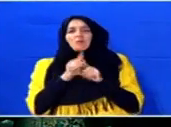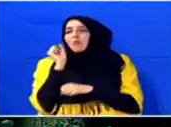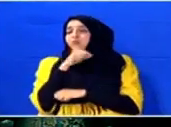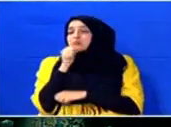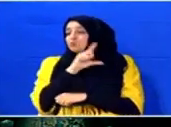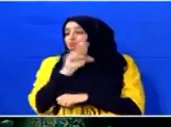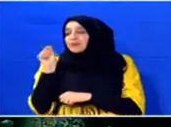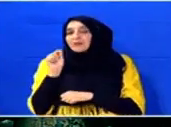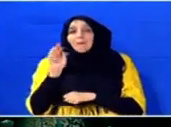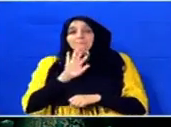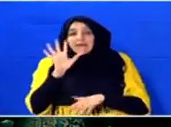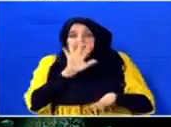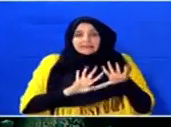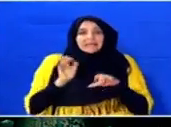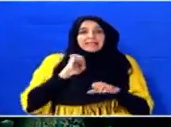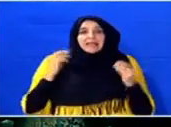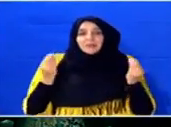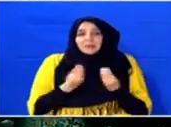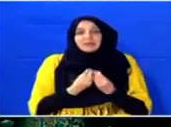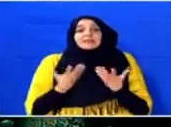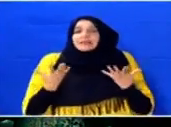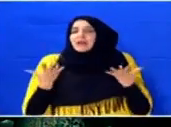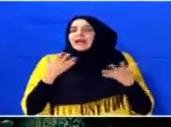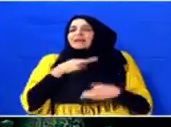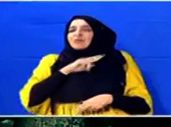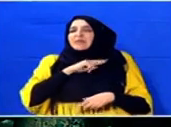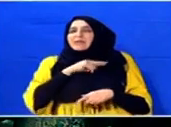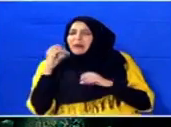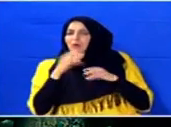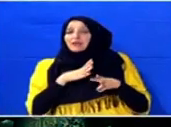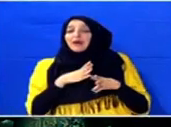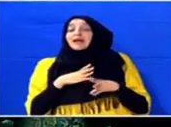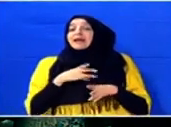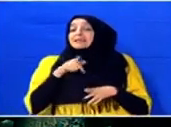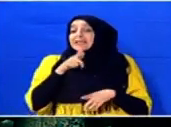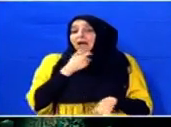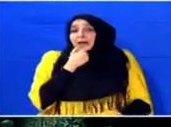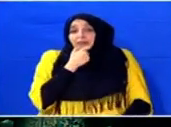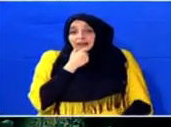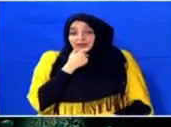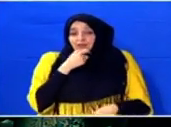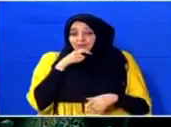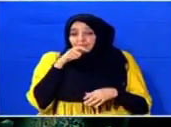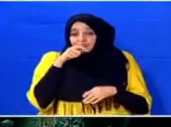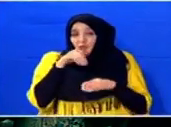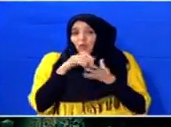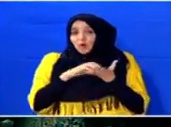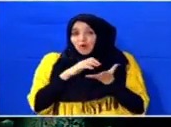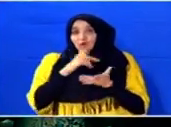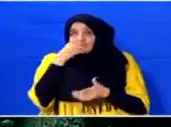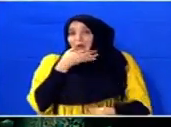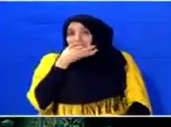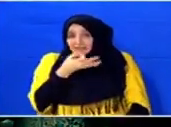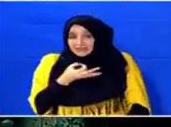لهته المسؤوليه دكتور سعيد التحكيم مذكور في القران الكريم من يتولى امر